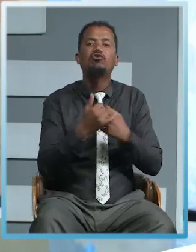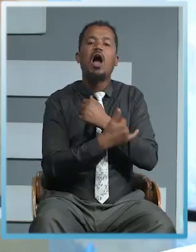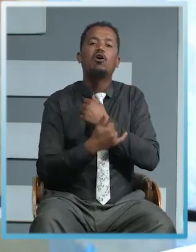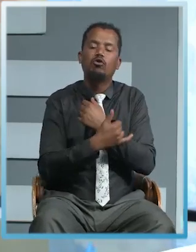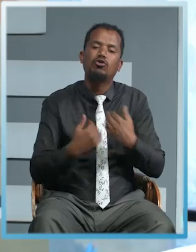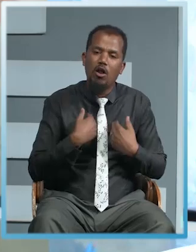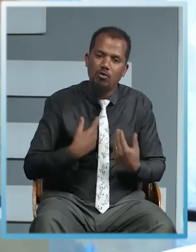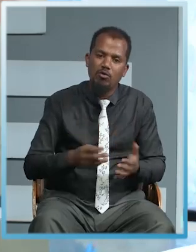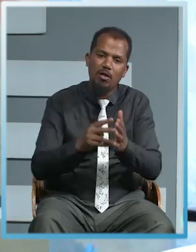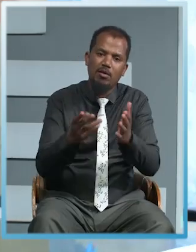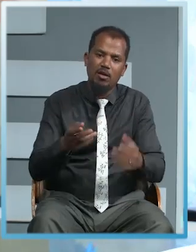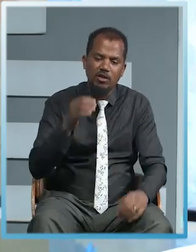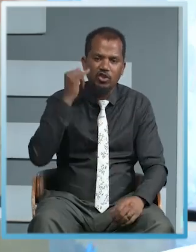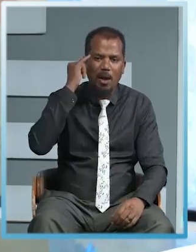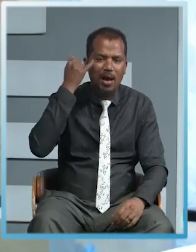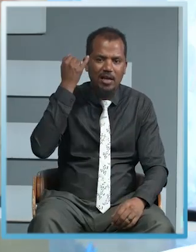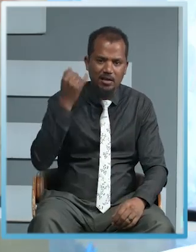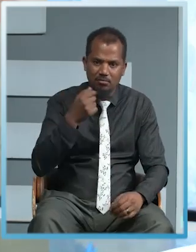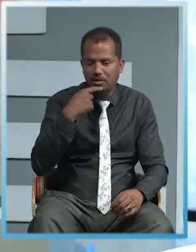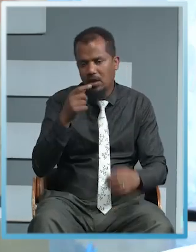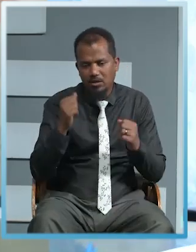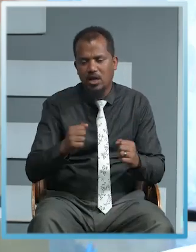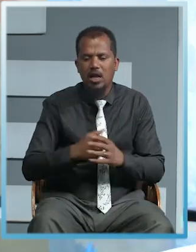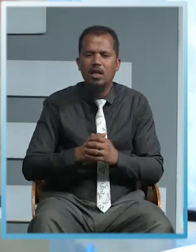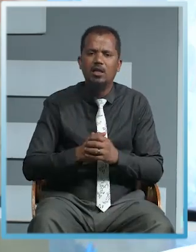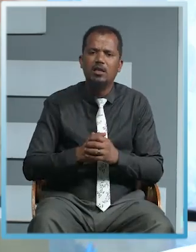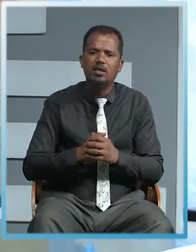አሉ። ለምሳሌ እነ ጃፓንን መጥቀስ ይቻላል።